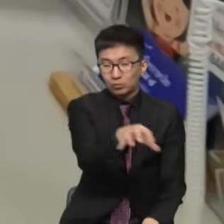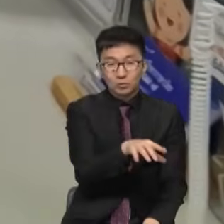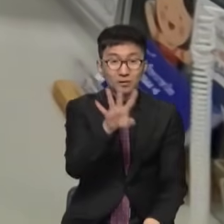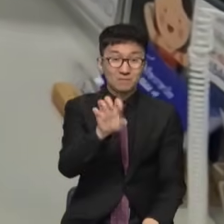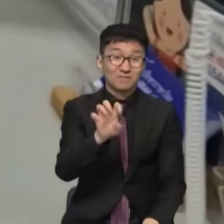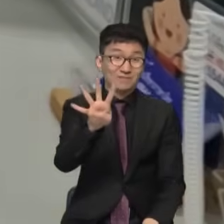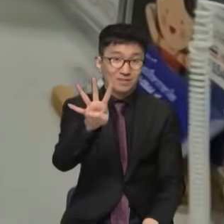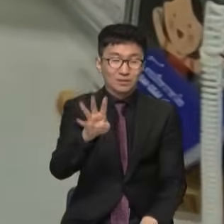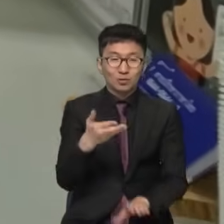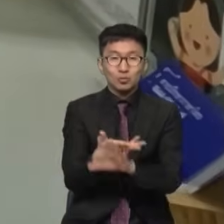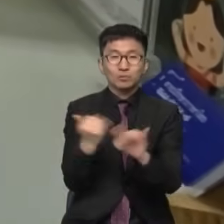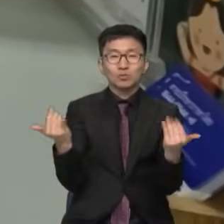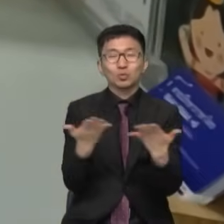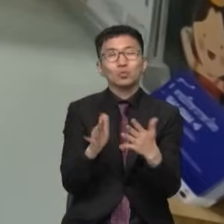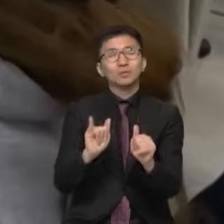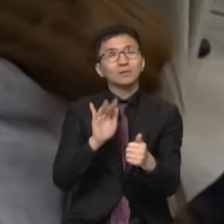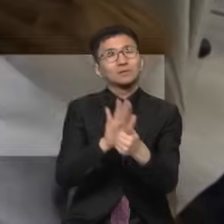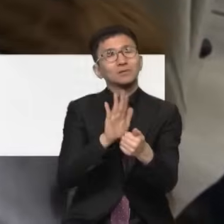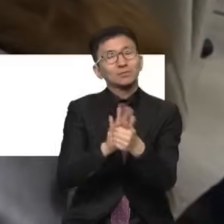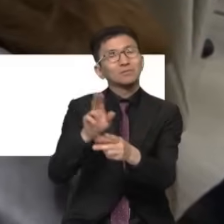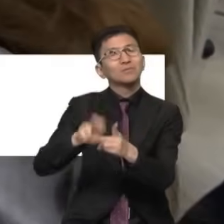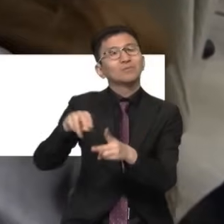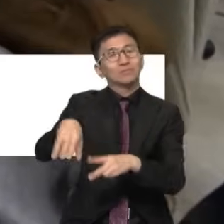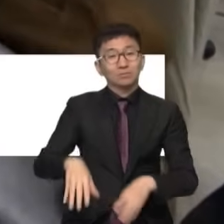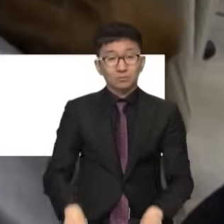노동자 지원센터입니다.